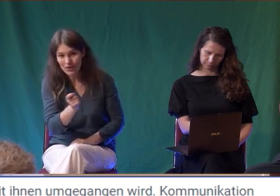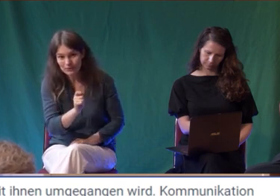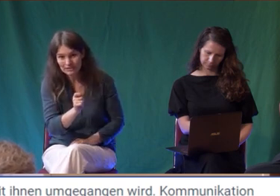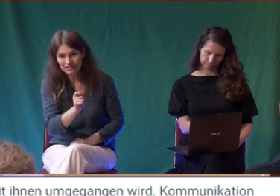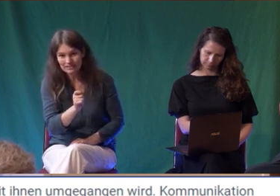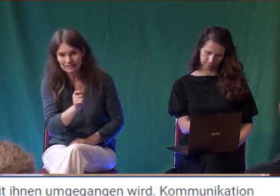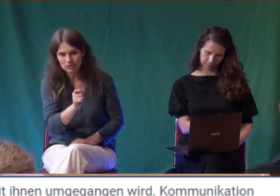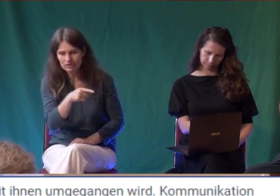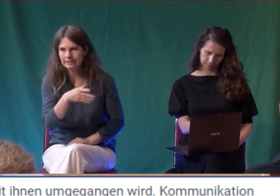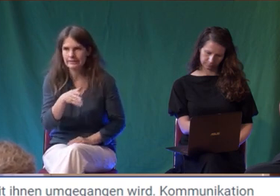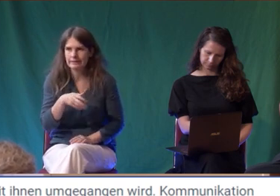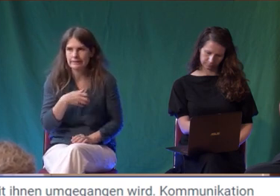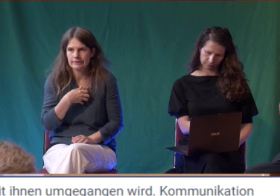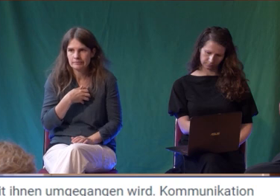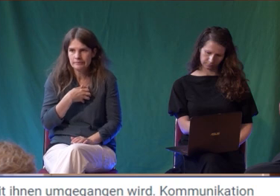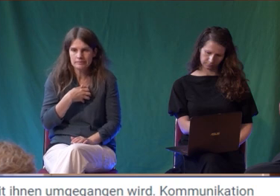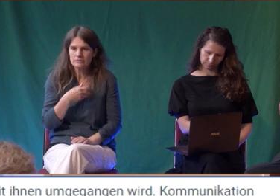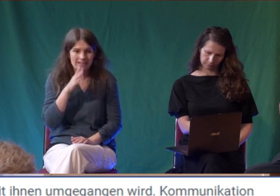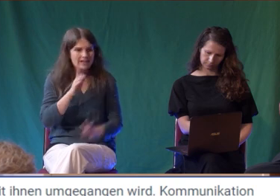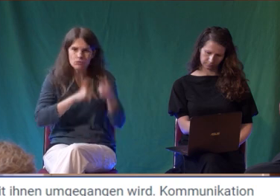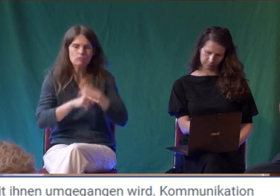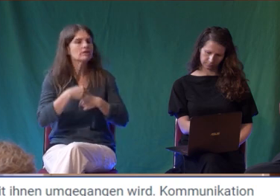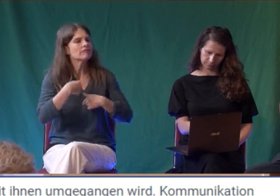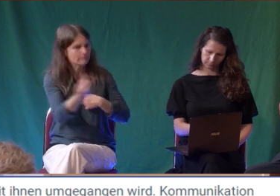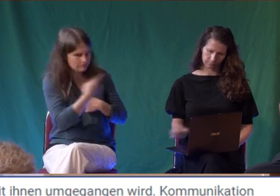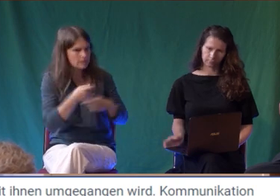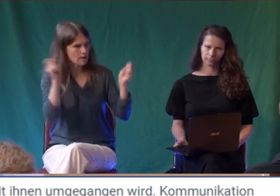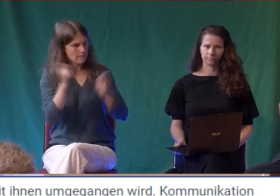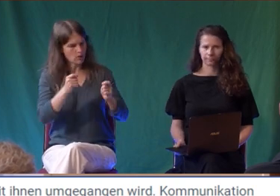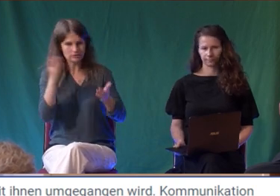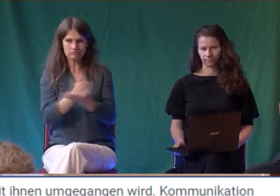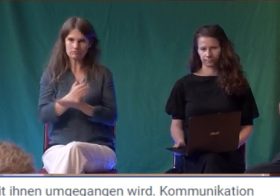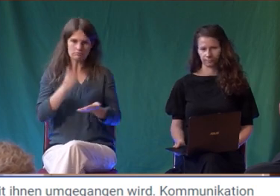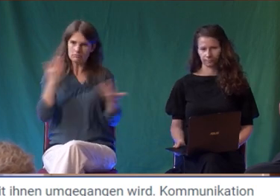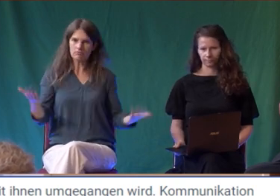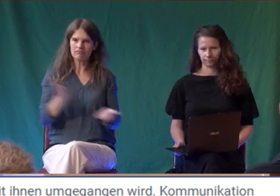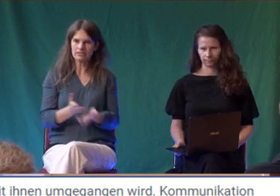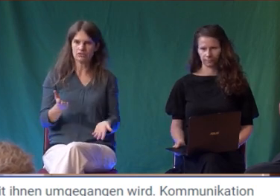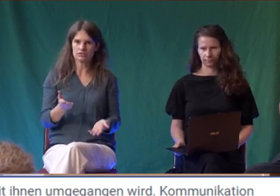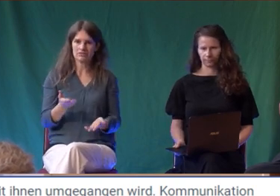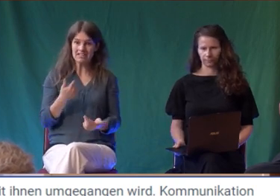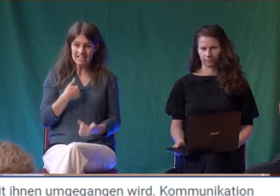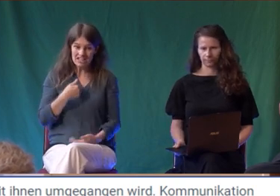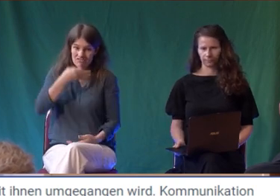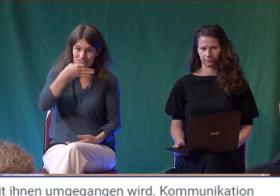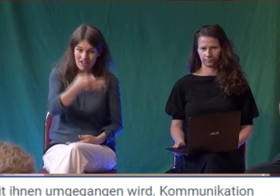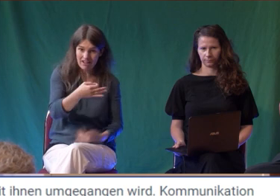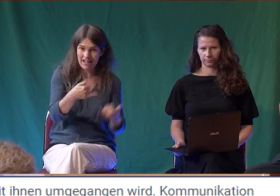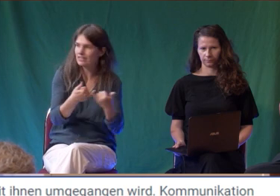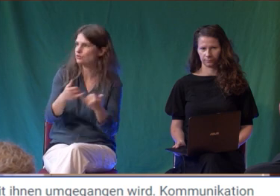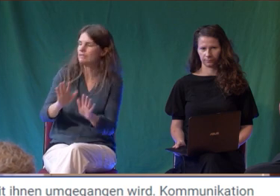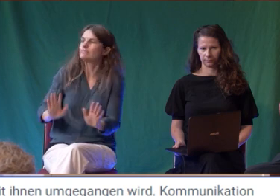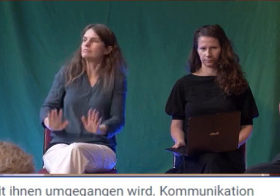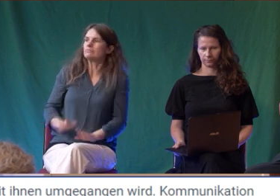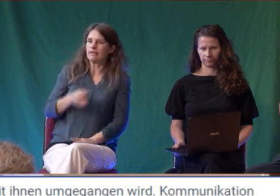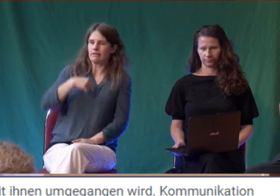wird wir machen jetzt erstmal eine kurze Pause dass wir uns alle erholen können denn in dem Moment wo ich die Eltern fragen möchten Sie jetzt eine Pause können